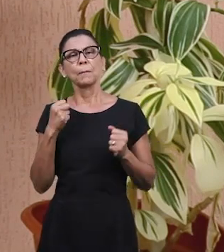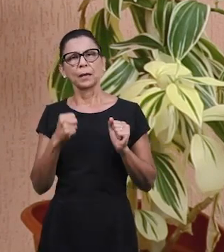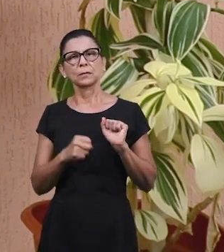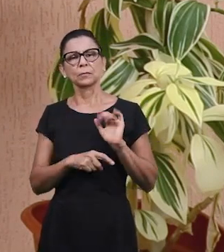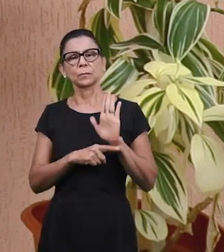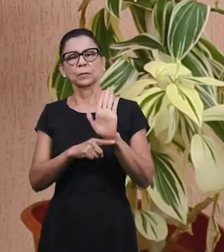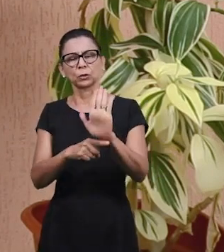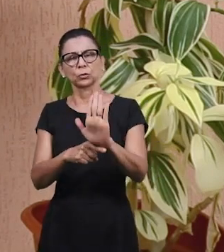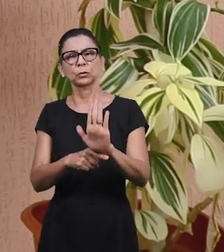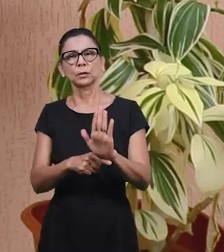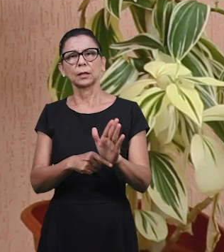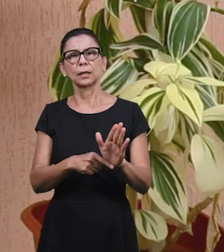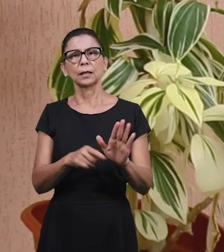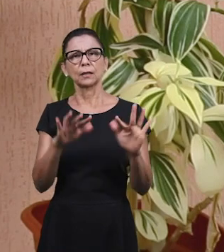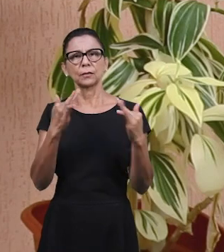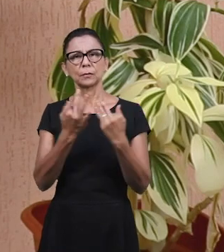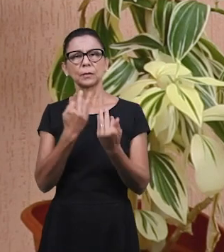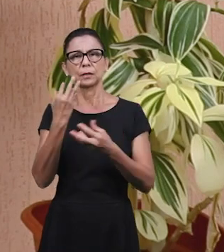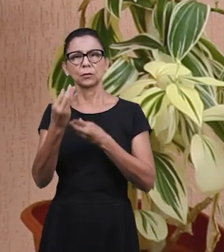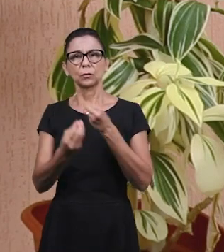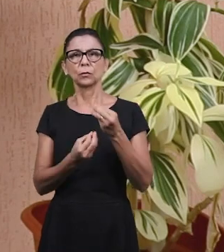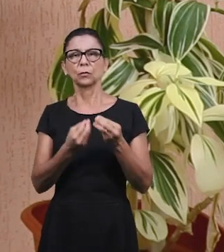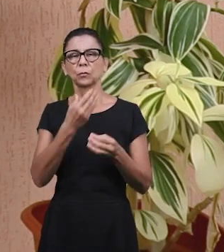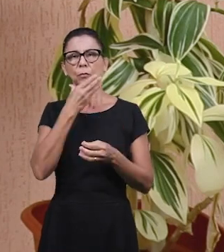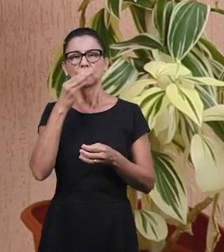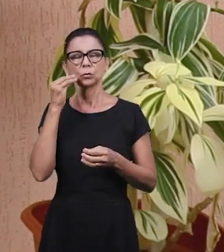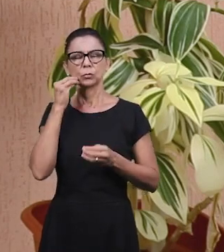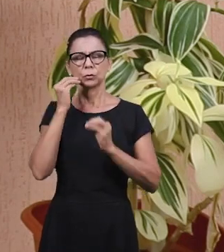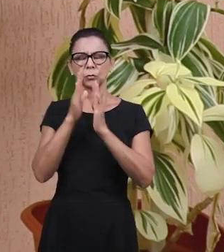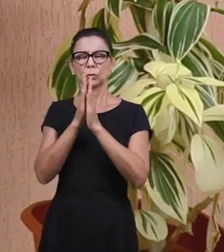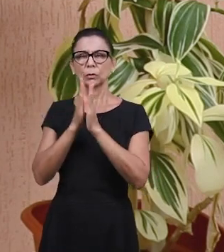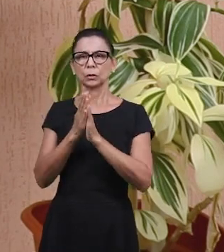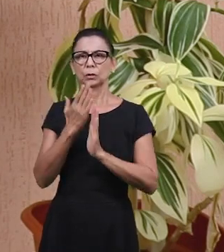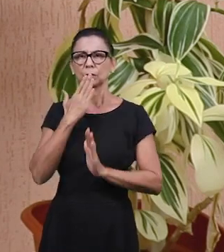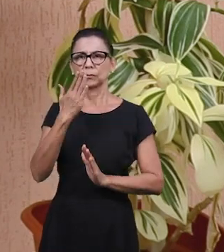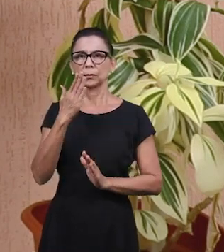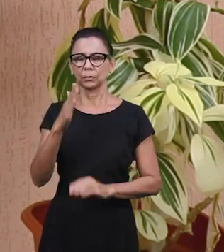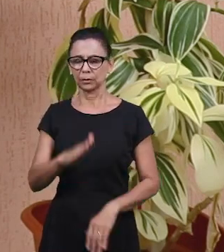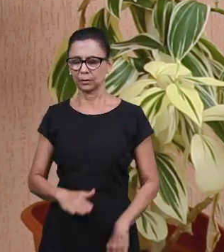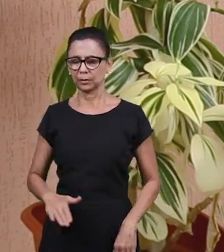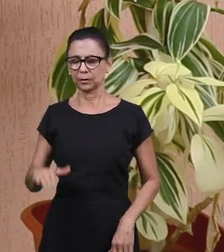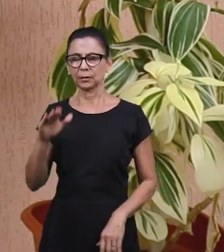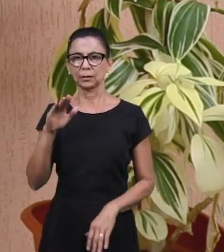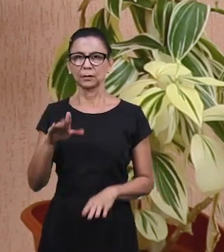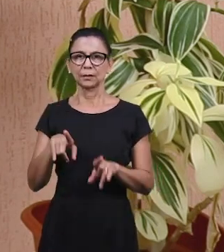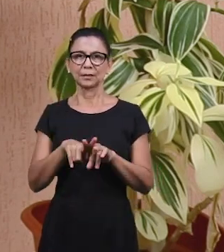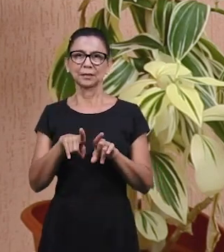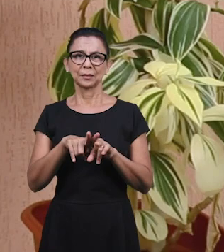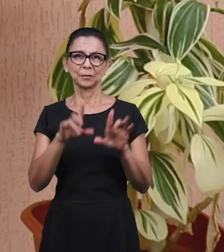distanciation sociale, nous ne pouvons pas le faire, mais nous pouvons aider les parents en priant et en jeûnant pour eux, pour les enfants.